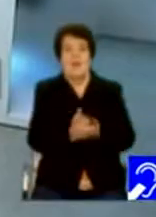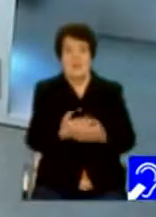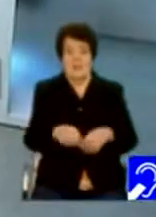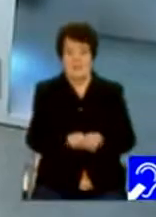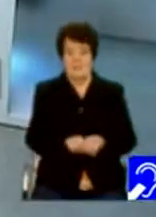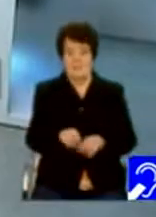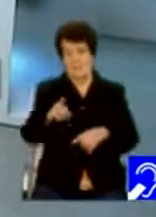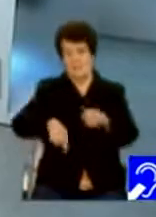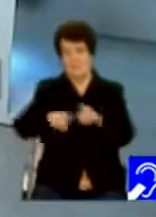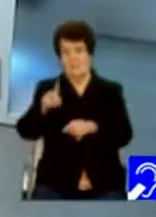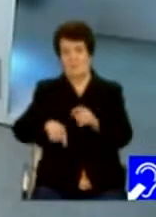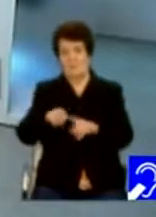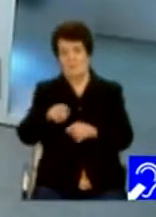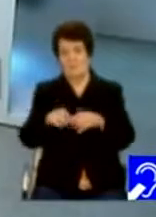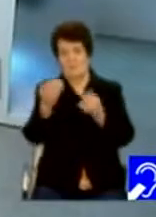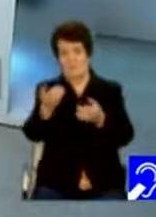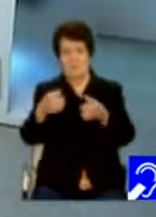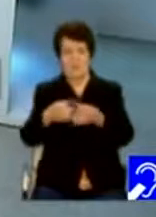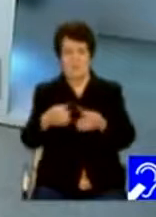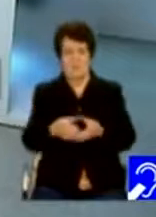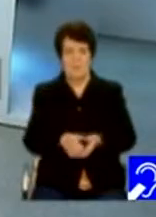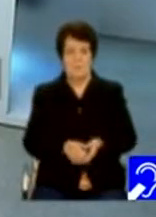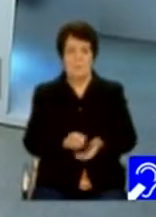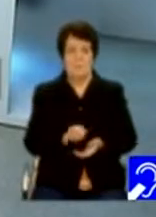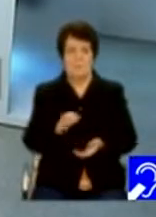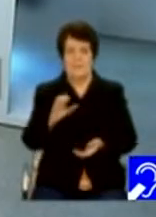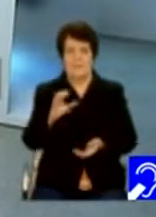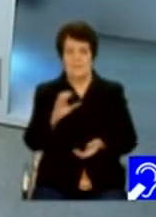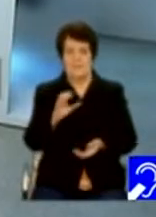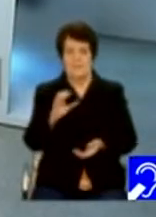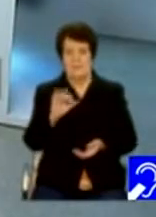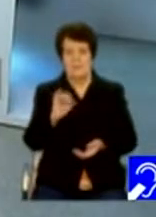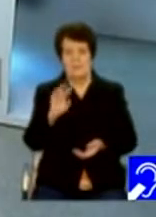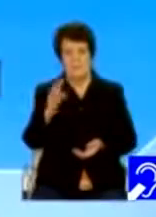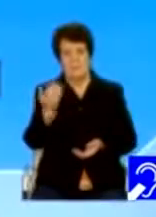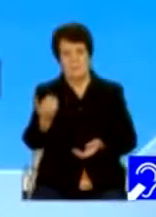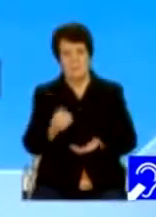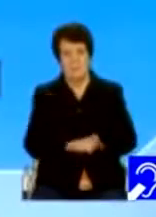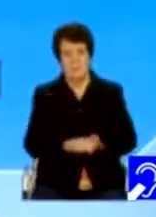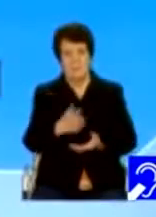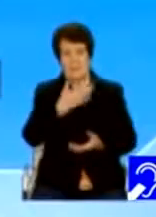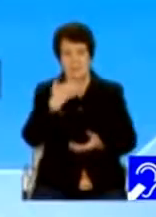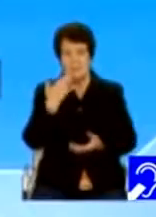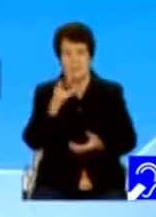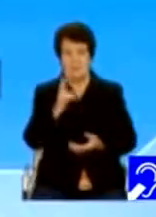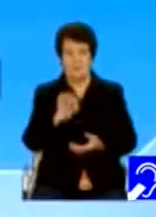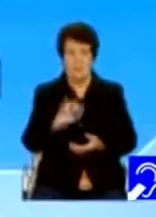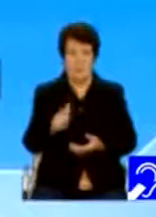De ce e criminală? Legătură între ea. De ce e criminală? Ca să răspundă. Stați că după aia răspundă. Eu vă i-aș spune pe 10, 11 și Valeriu